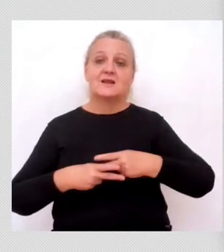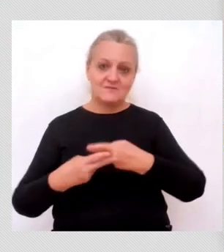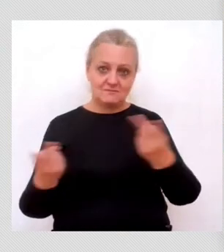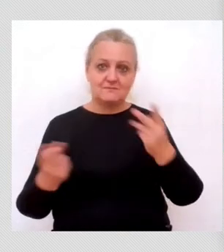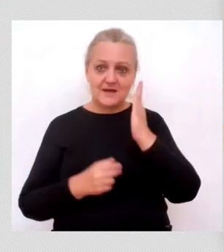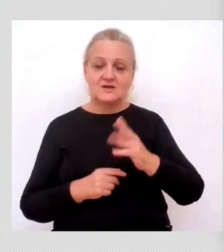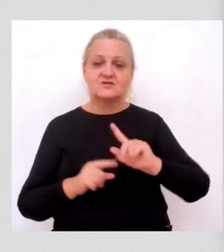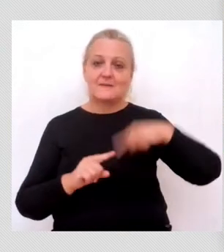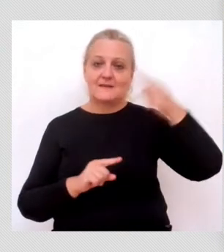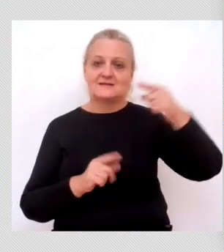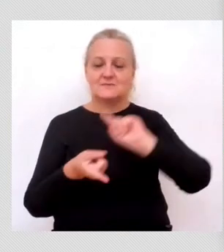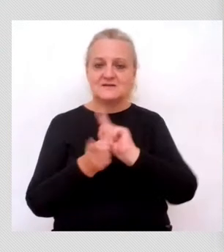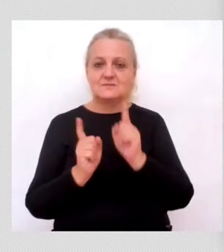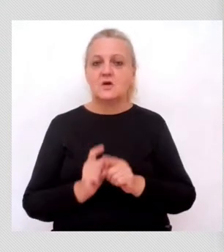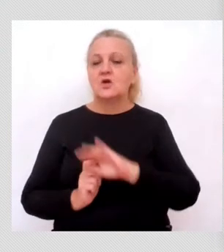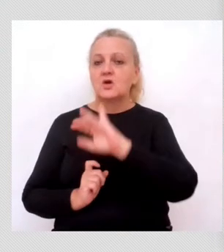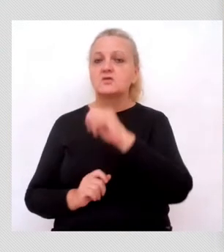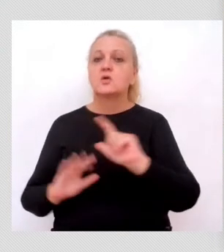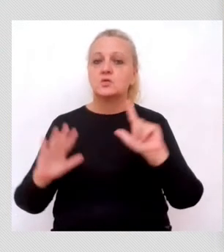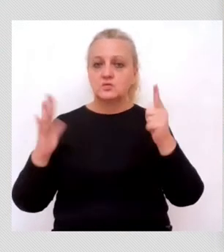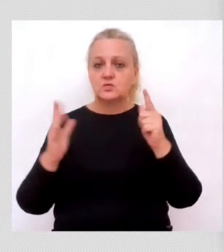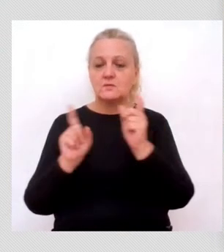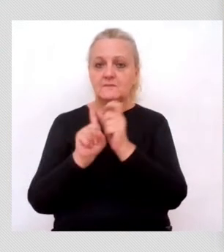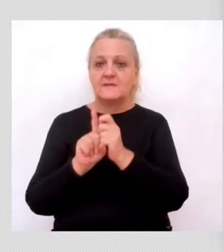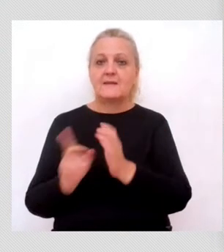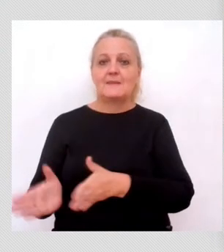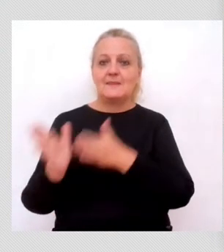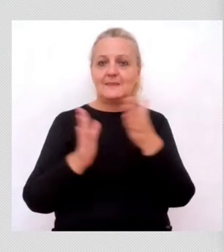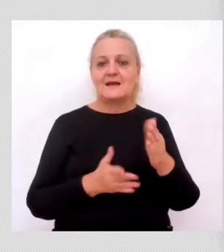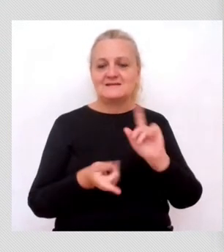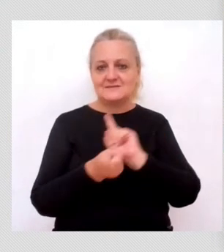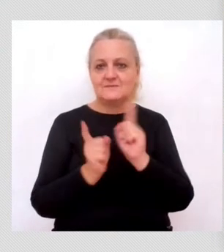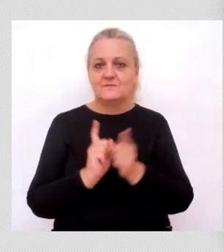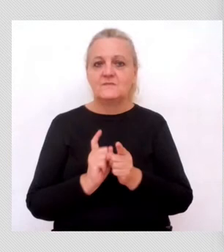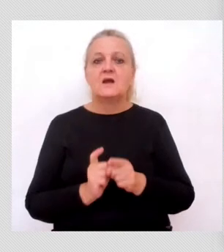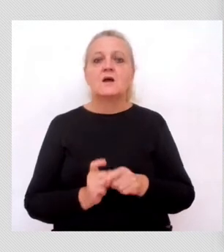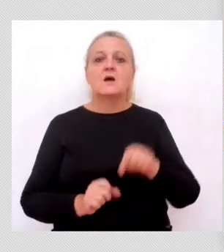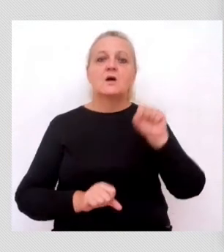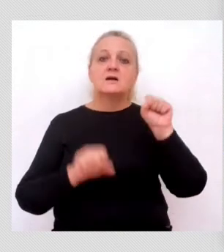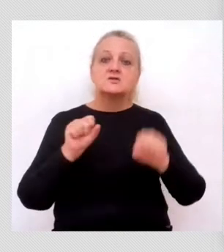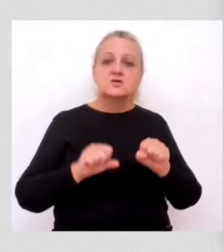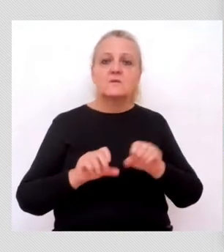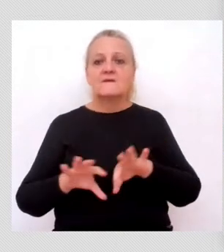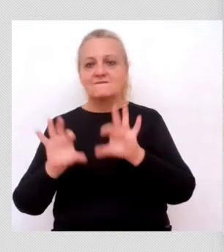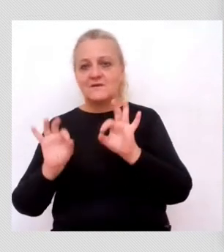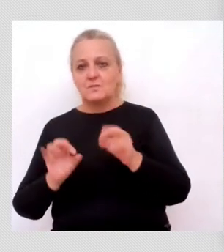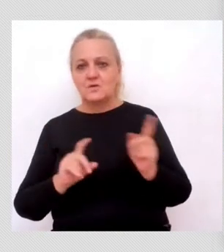spotkaniach. Joasiu? 7 października kolejne spotkanie, sądy a wybory.